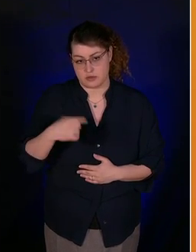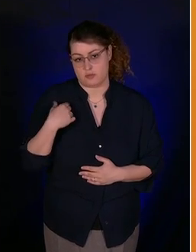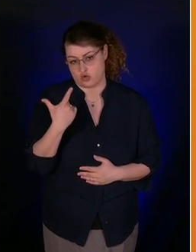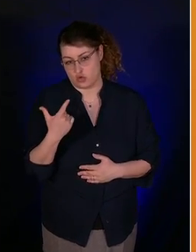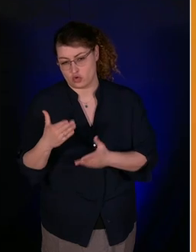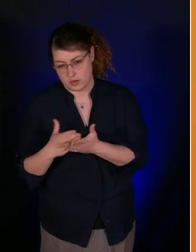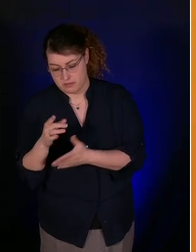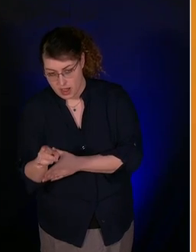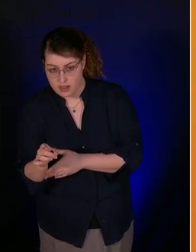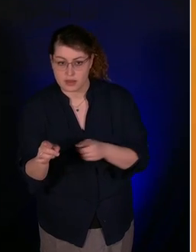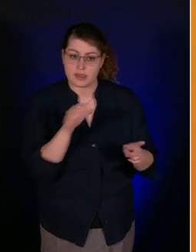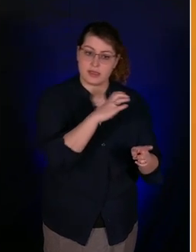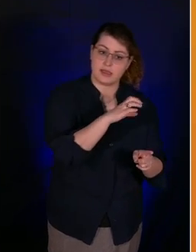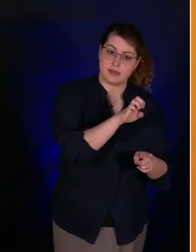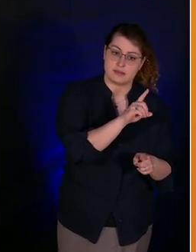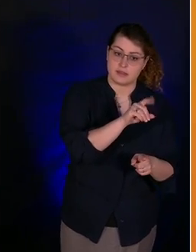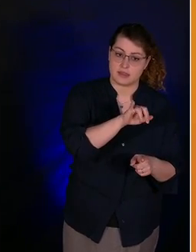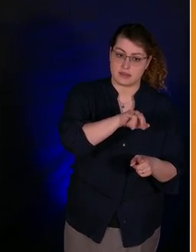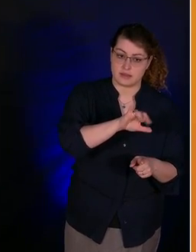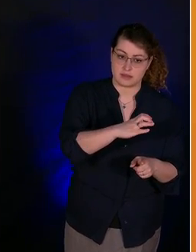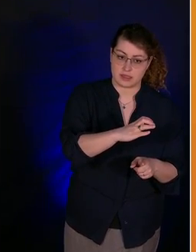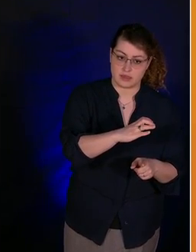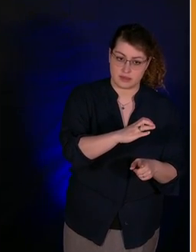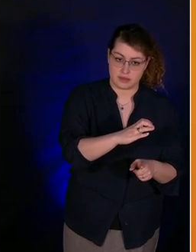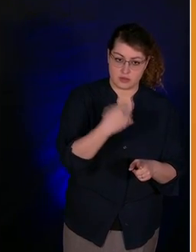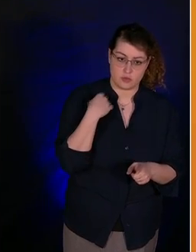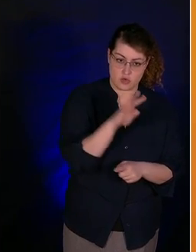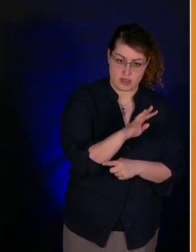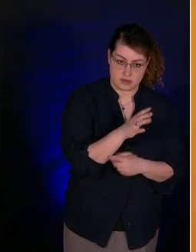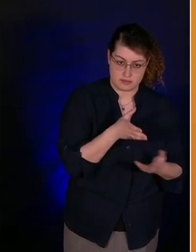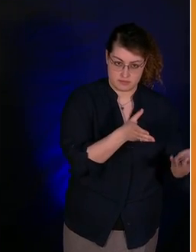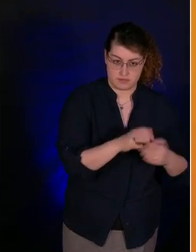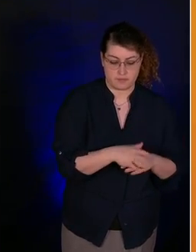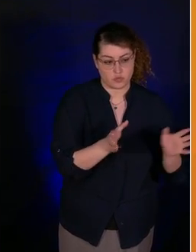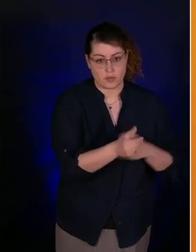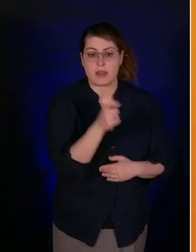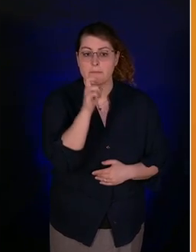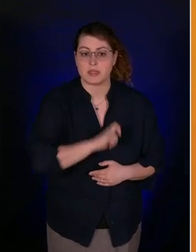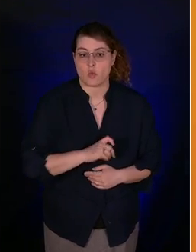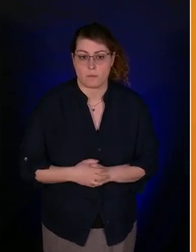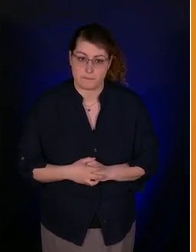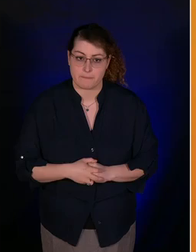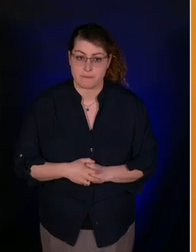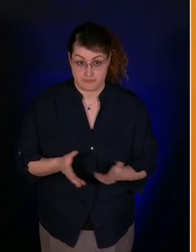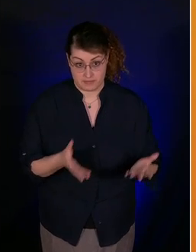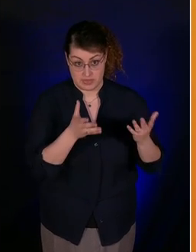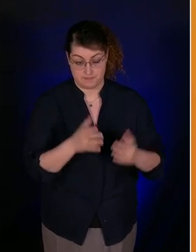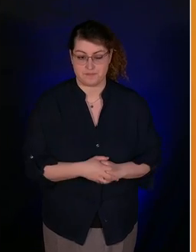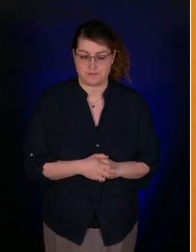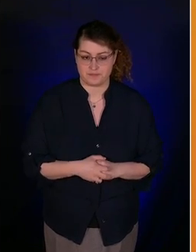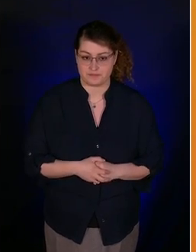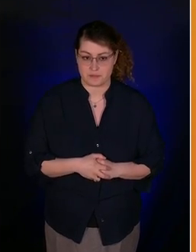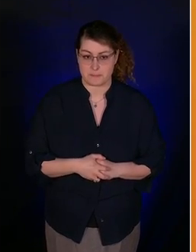et Cédric Dos Santos prend la parole au micro 4 donc des métaux. Cédric, vas-y.